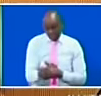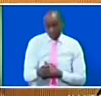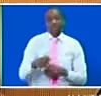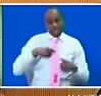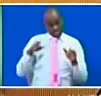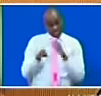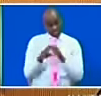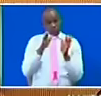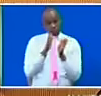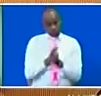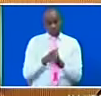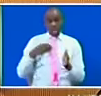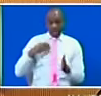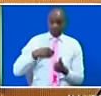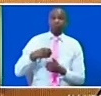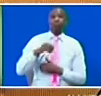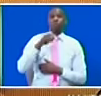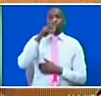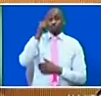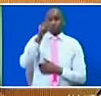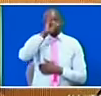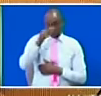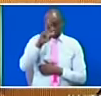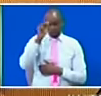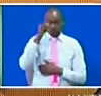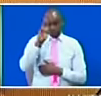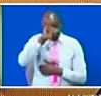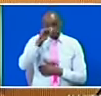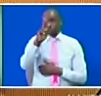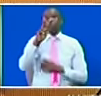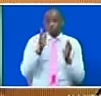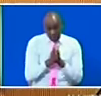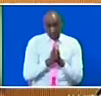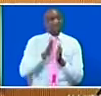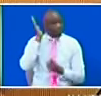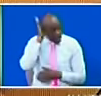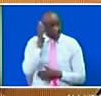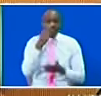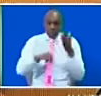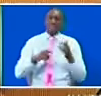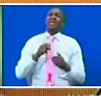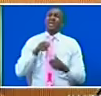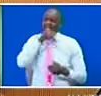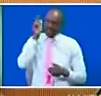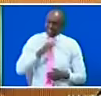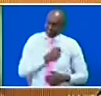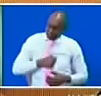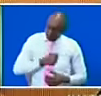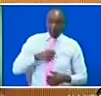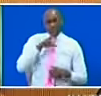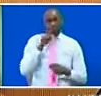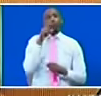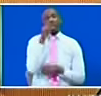katibu mkuu wa Jubilee Raphael Tuju na kiongozi wa wengi Aidan Duale wanamtaka Raila kuomba radhi hadharani kwa matamshi